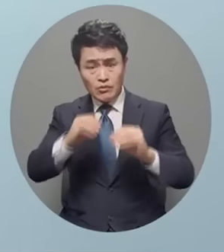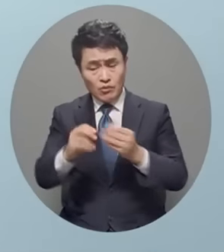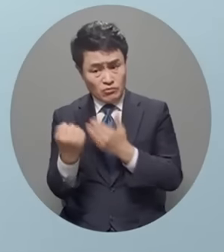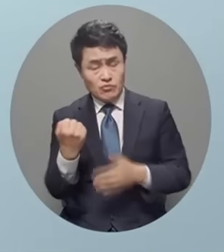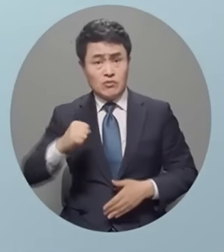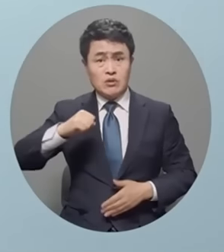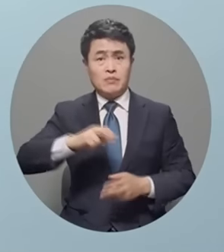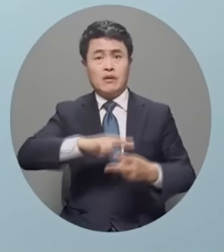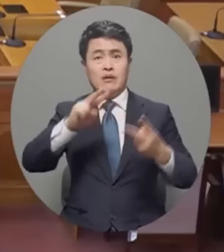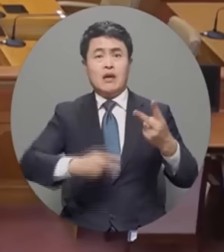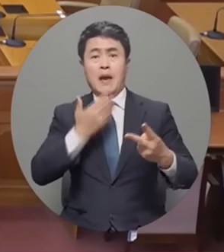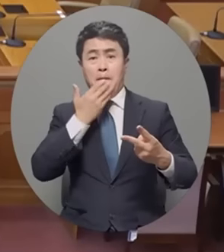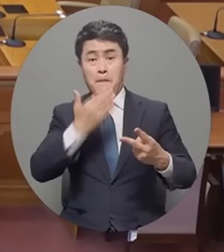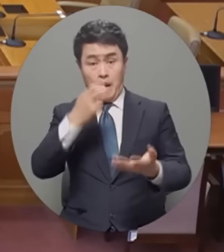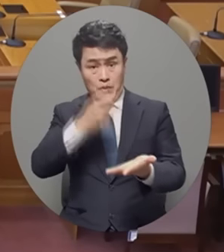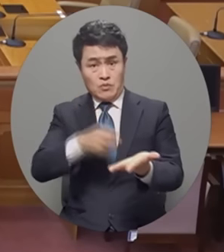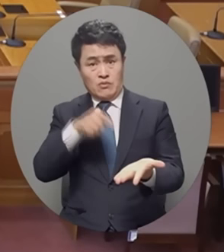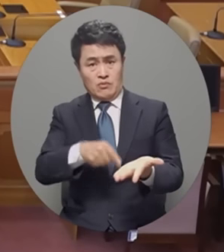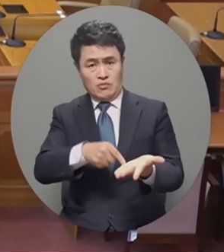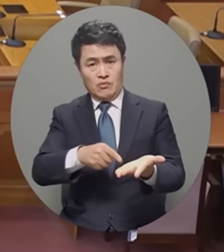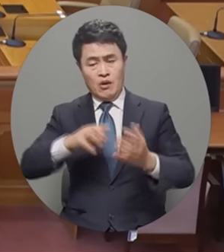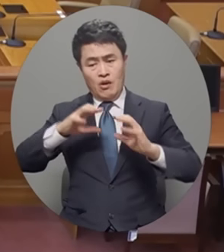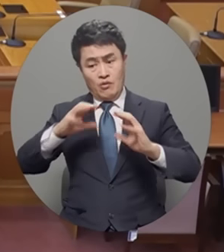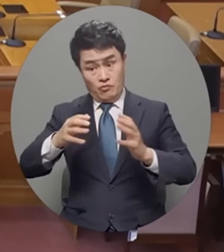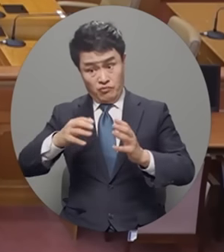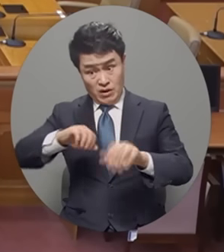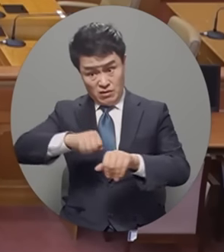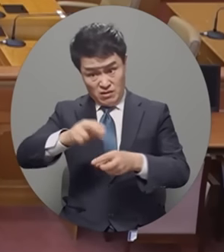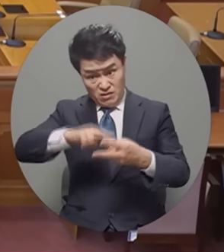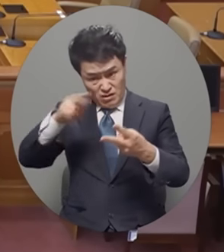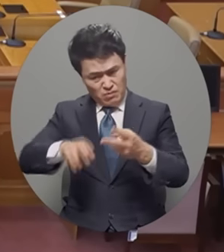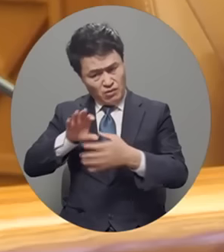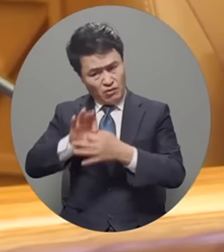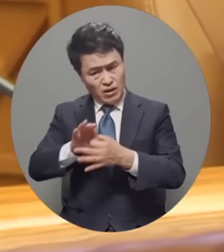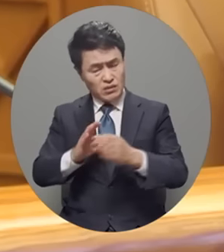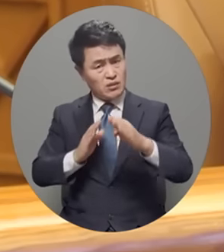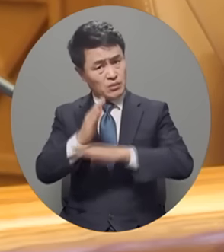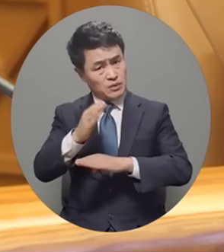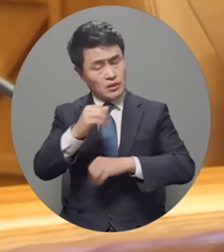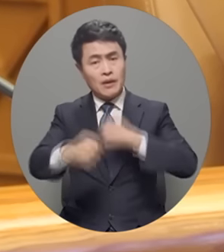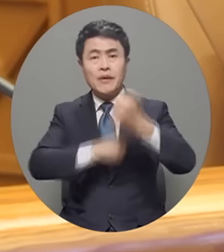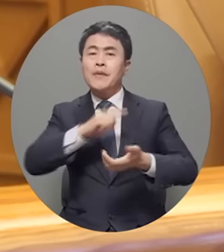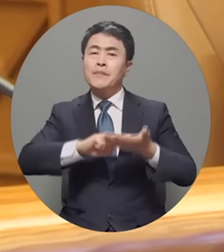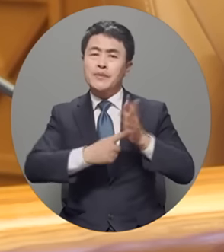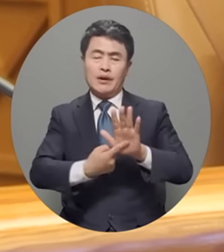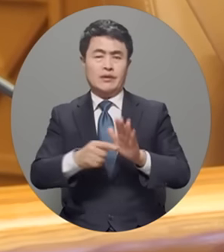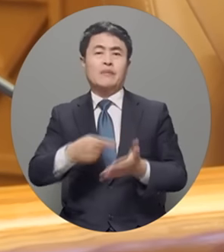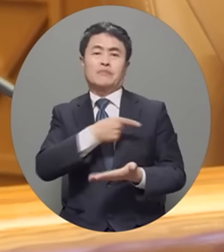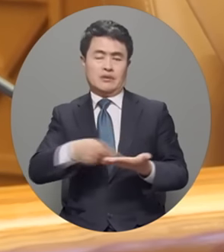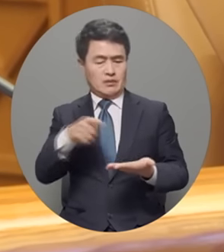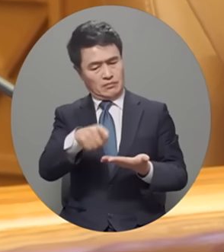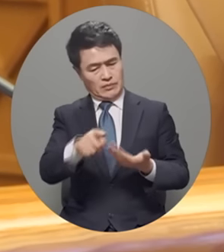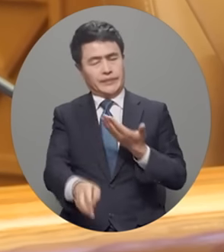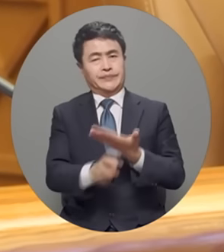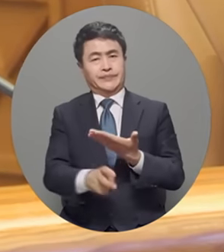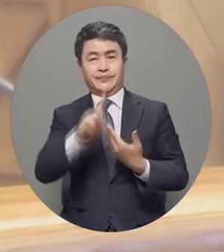위반하면 형사처벌하도록 한 조항이 국가형벌권을 지나치게 행사해 표현의 자유를 침해한다며 위헌이라고